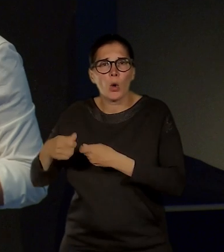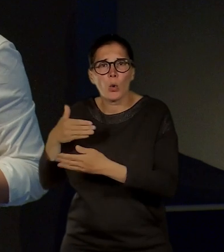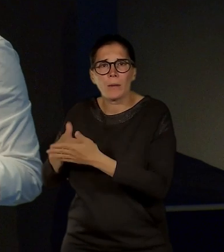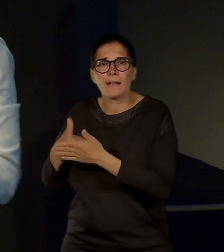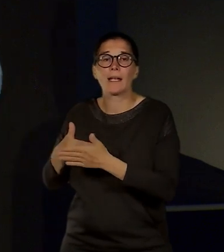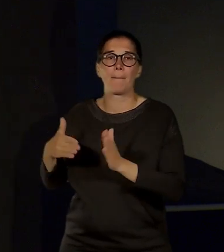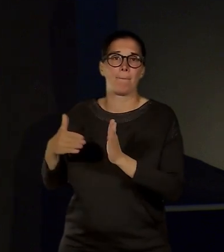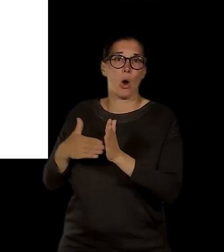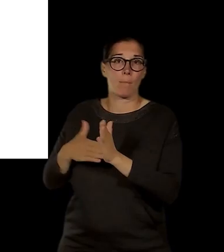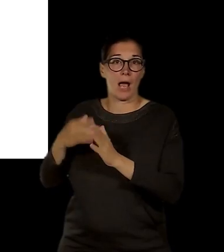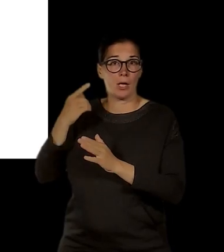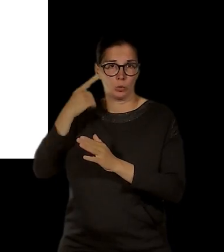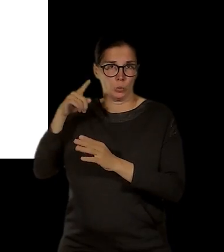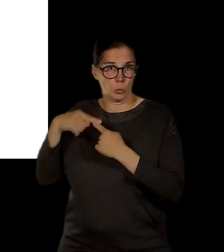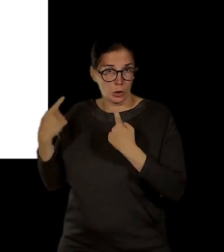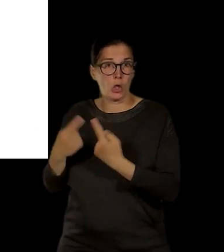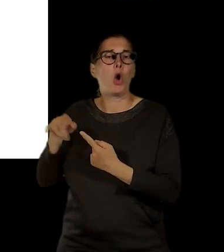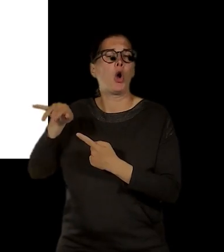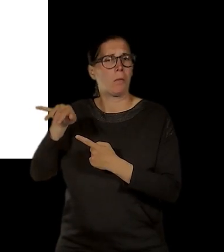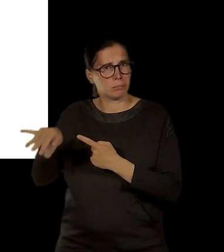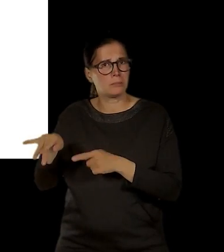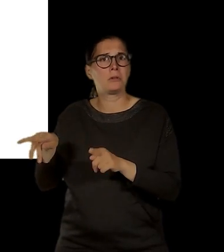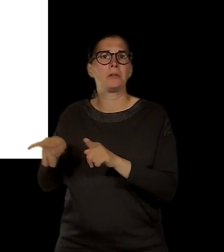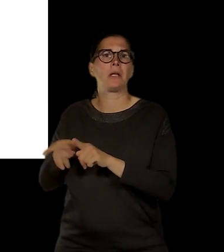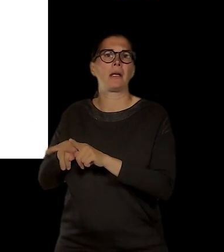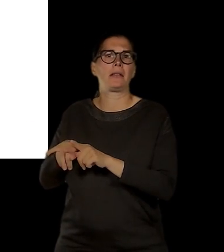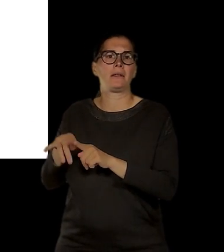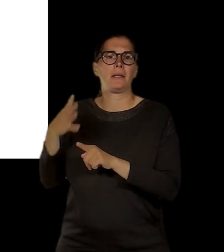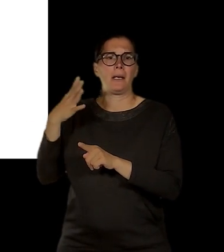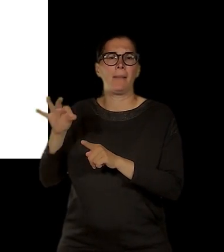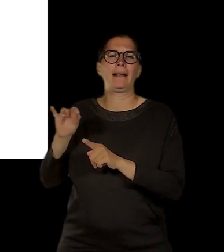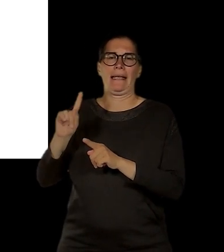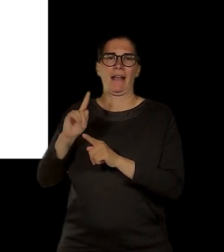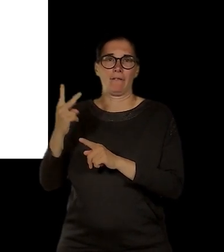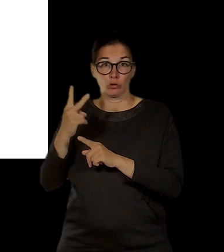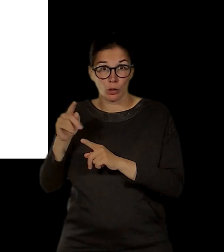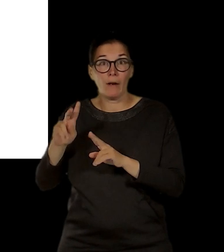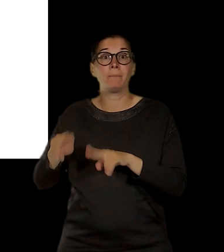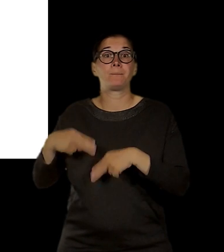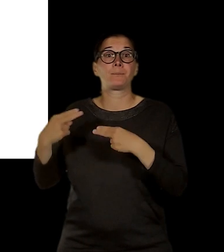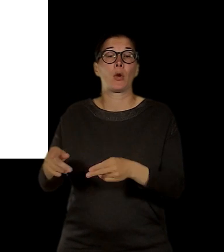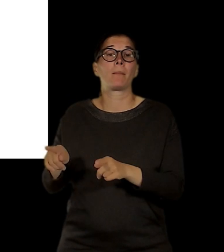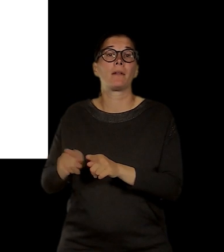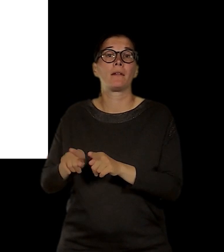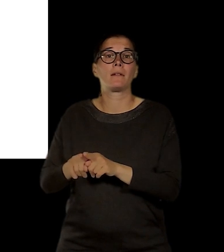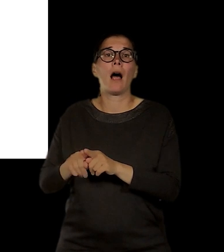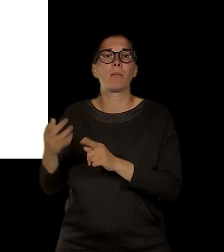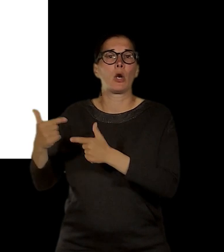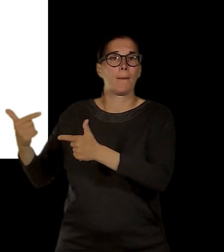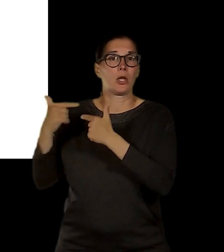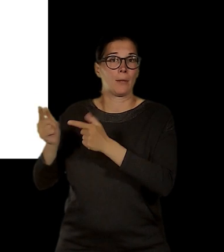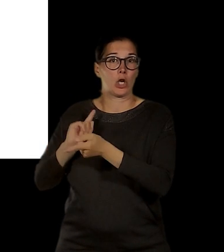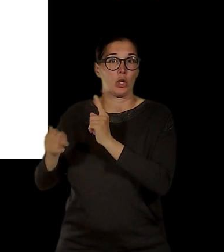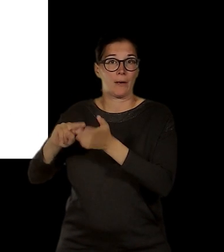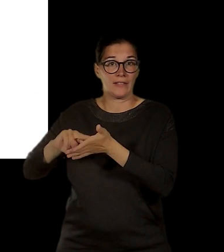Studio, které je zde dnes reprezentováno Ivet Vašorkovou. Dále jsme měli podporu dopravních inženýrů také